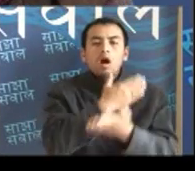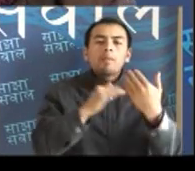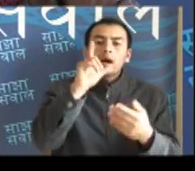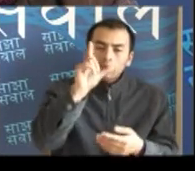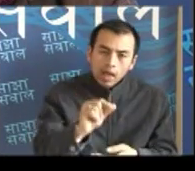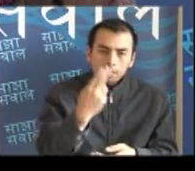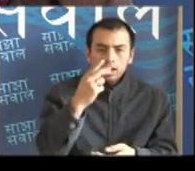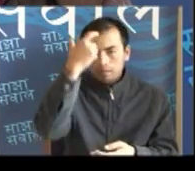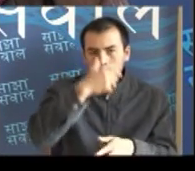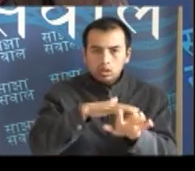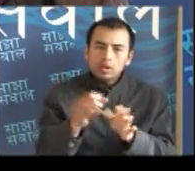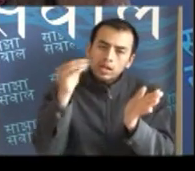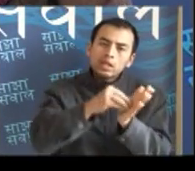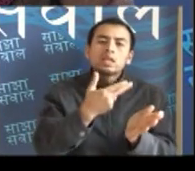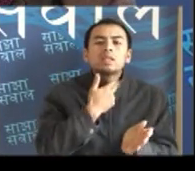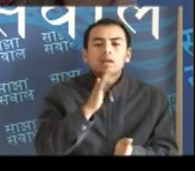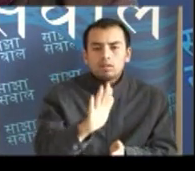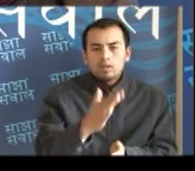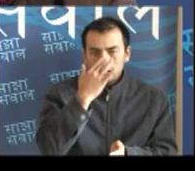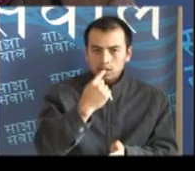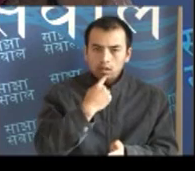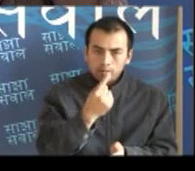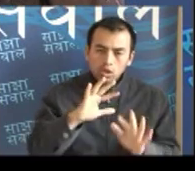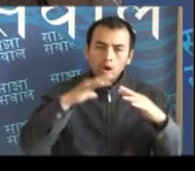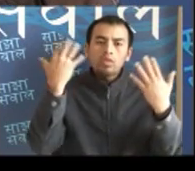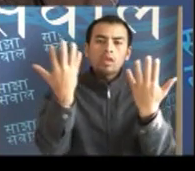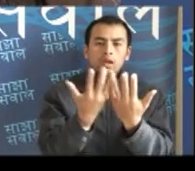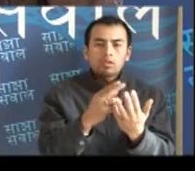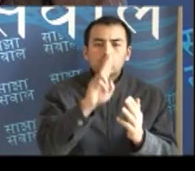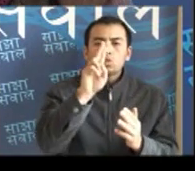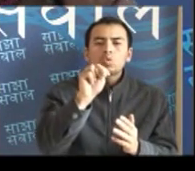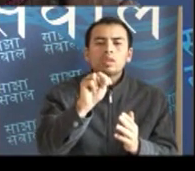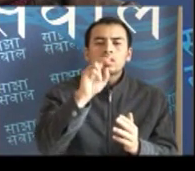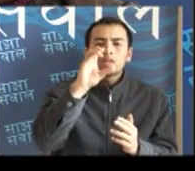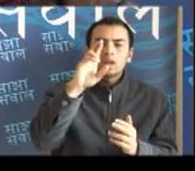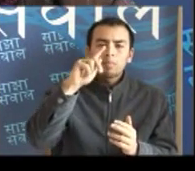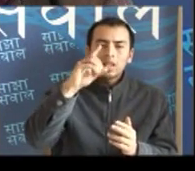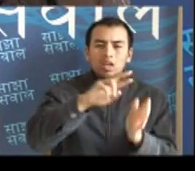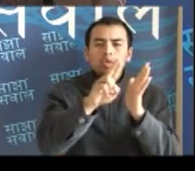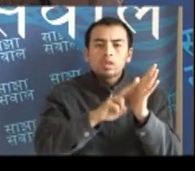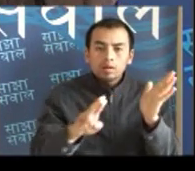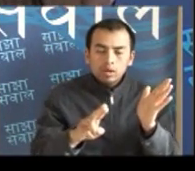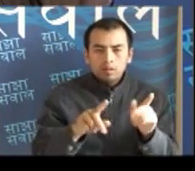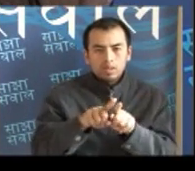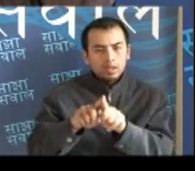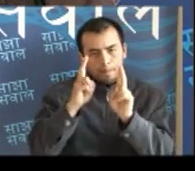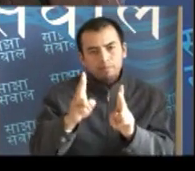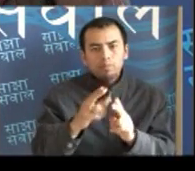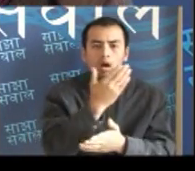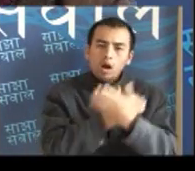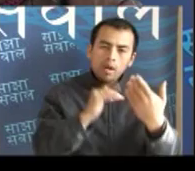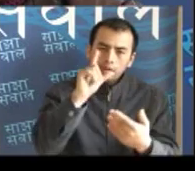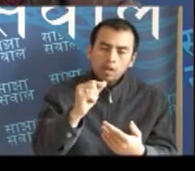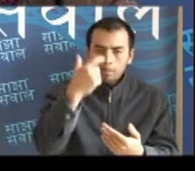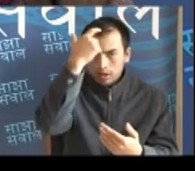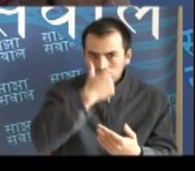व्यक्तिहरू भनेर नै हामी राख्न चाहन्छौँ, किनभने यो अन्तर्राष्ट्रिय रूपमा UNCRPD पनि त्यही राखेका छन्। पर्सन विथ डिसेबिलिटी